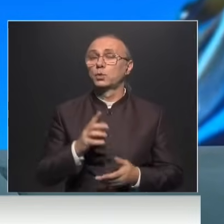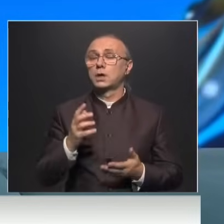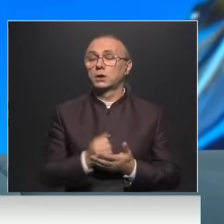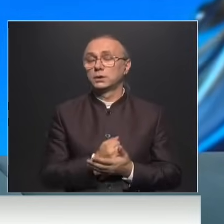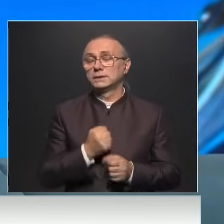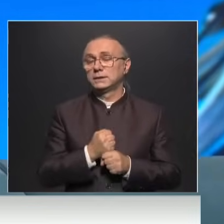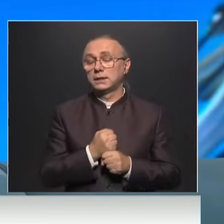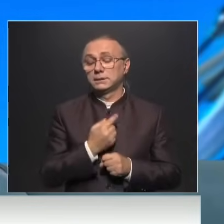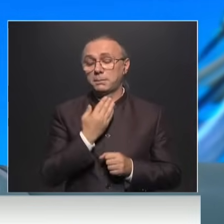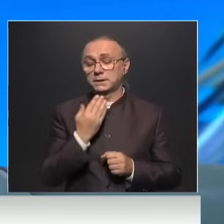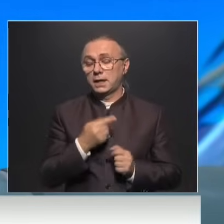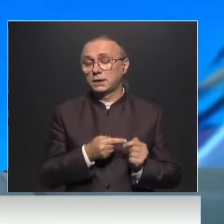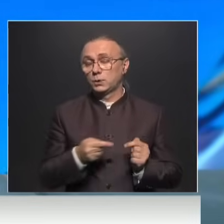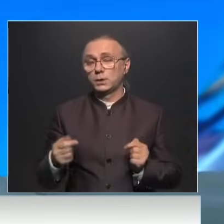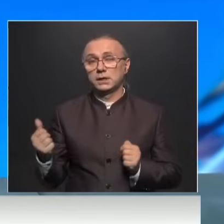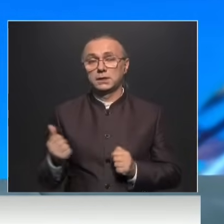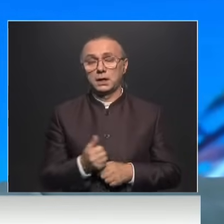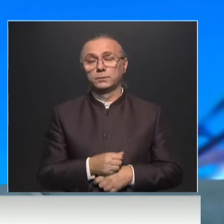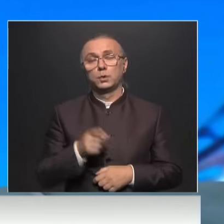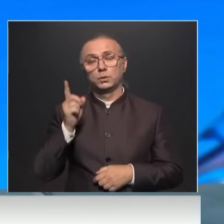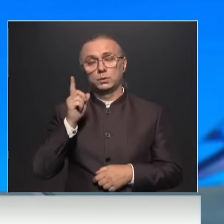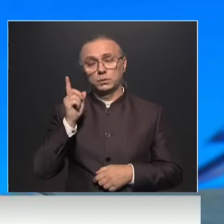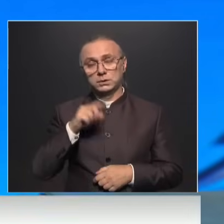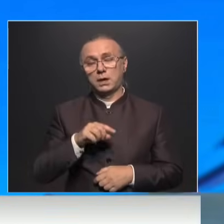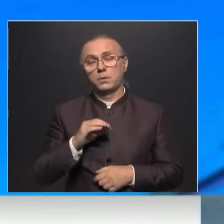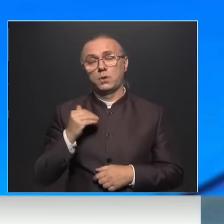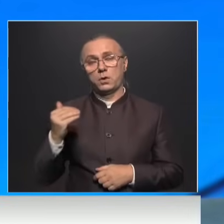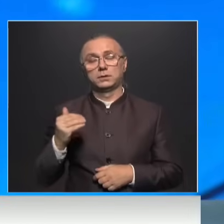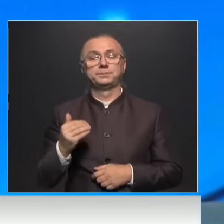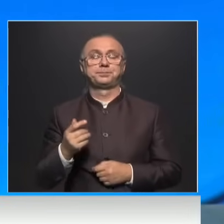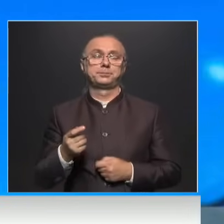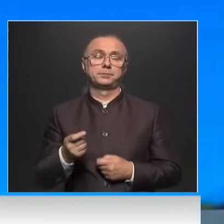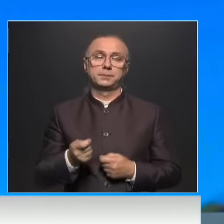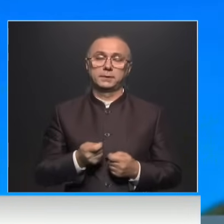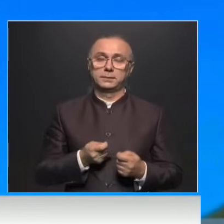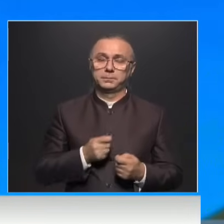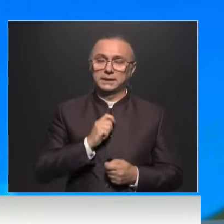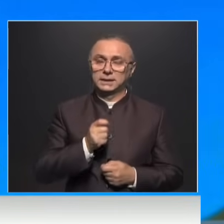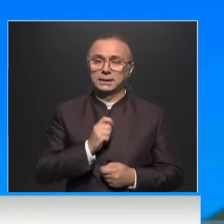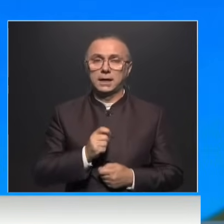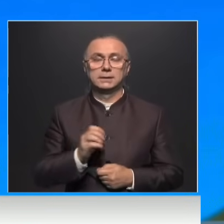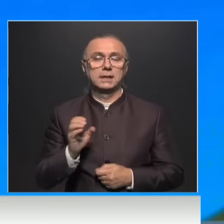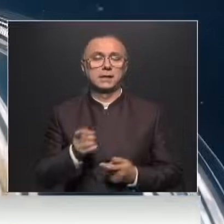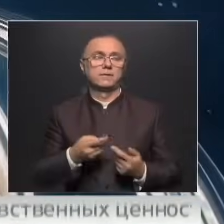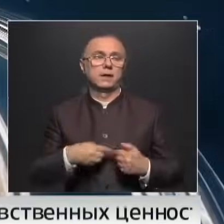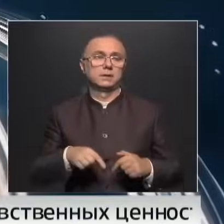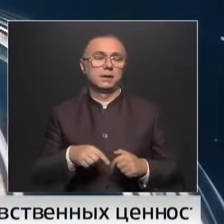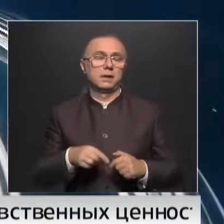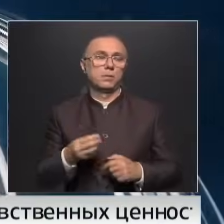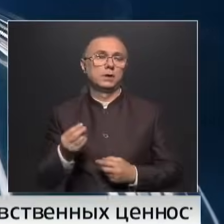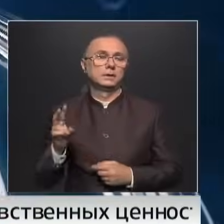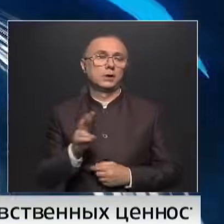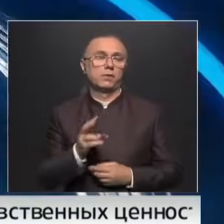неделю, узнаем от пресс-секретаря Синодального отдела по церковной благотворительности и социальному служению Василия Рулинского.